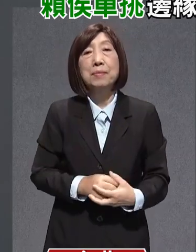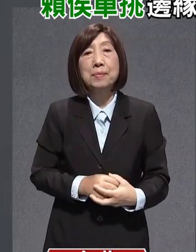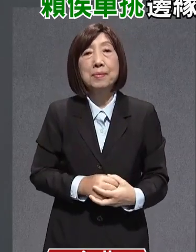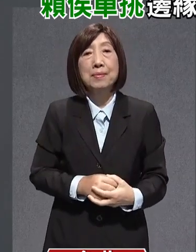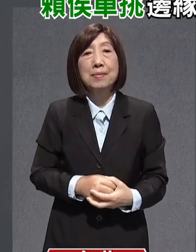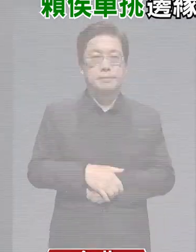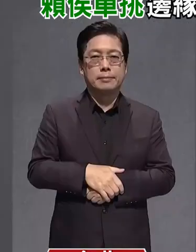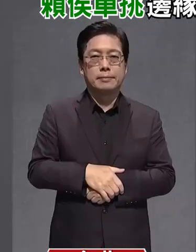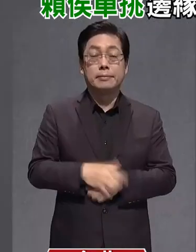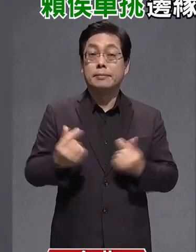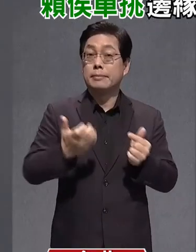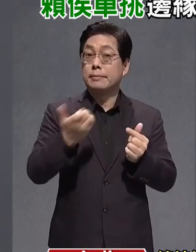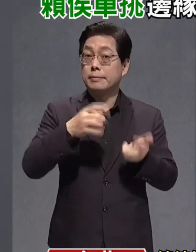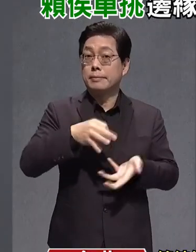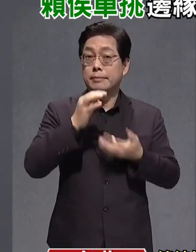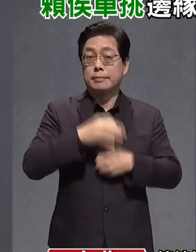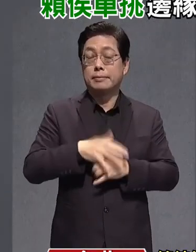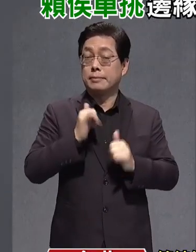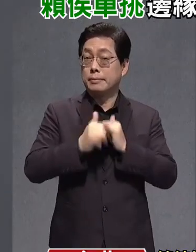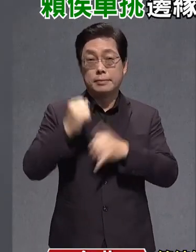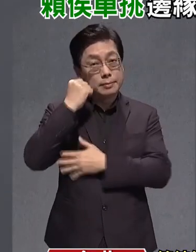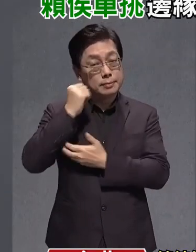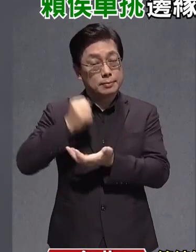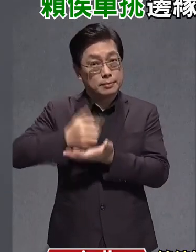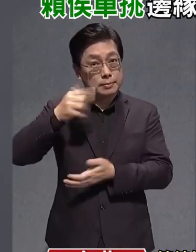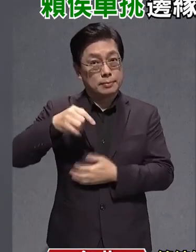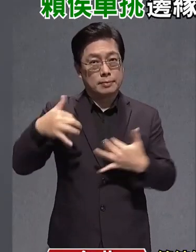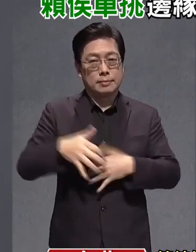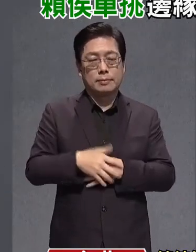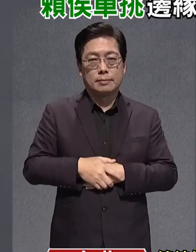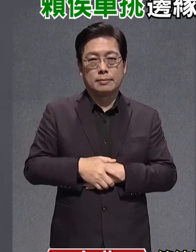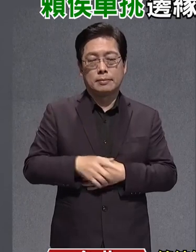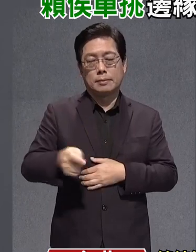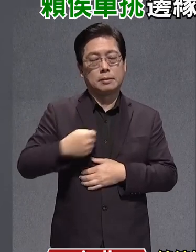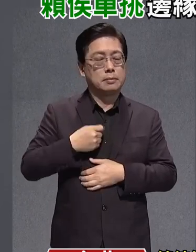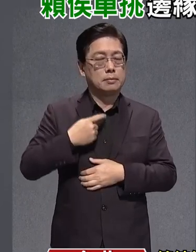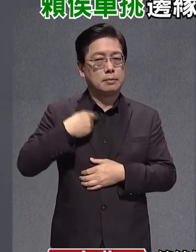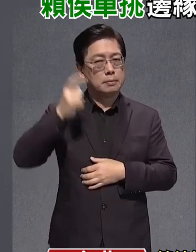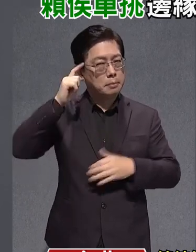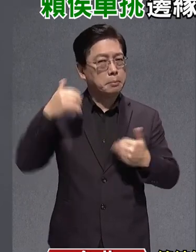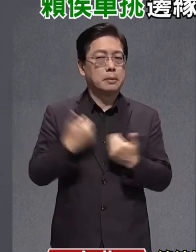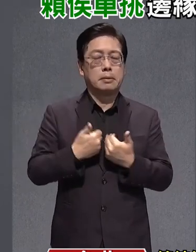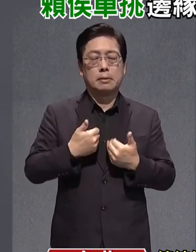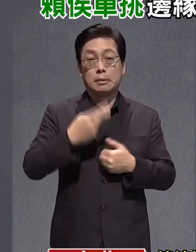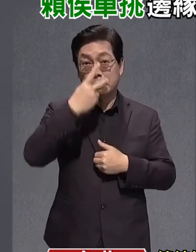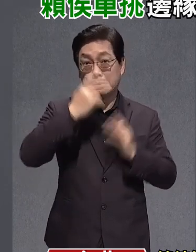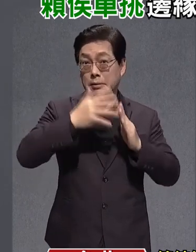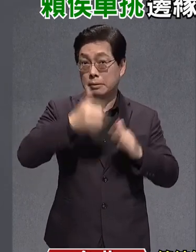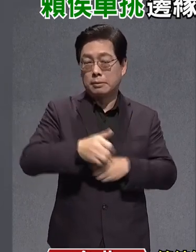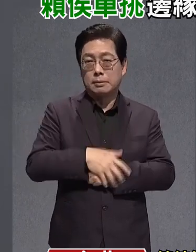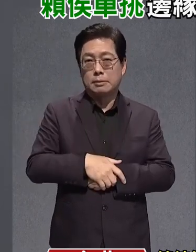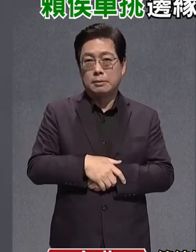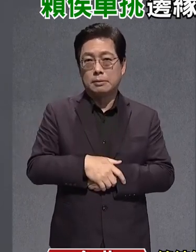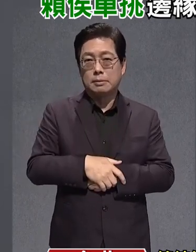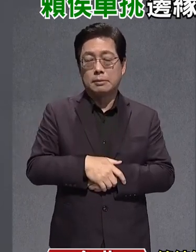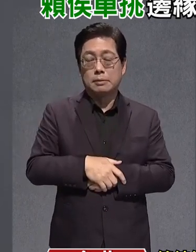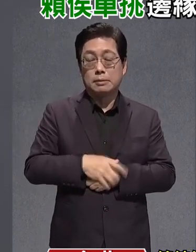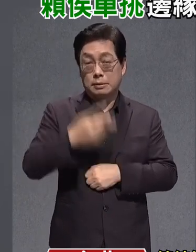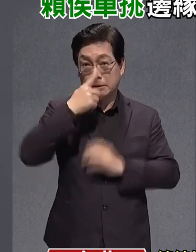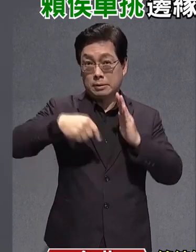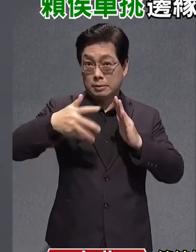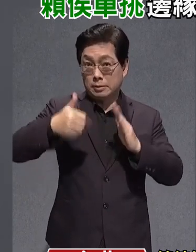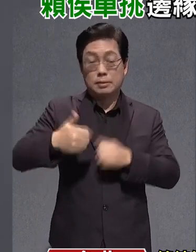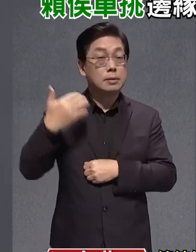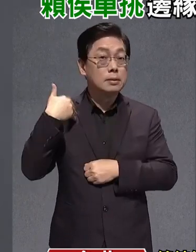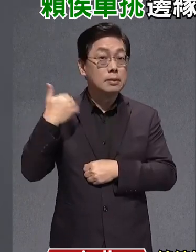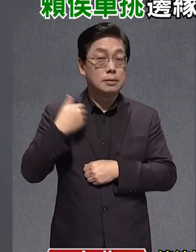过，你有吗？” 你刚刚讲社会住宅，我觉得更不以为然。赖市长、赖院长，